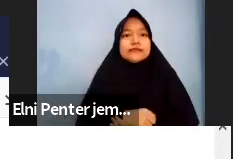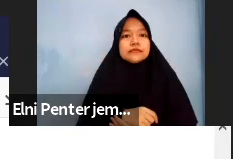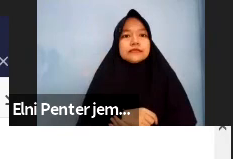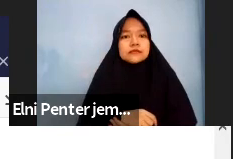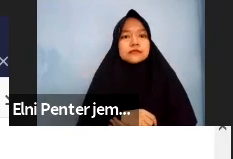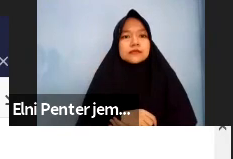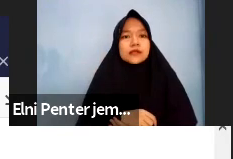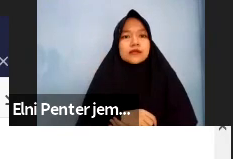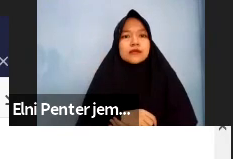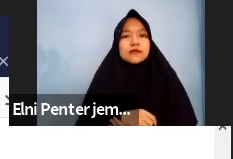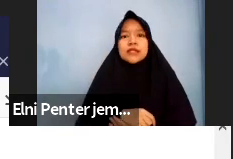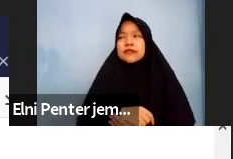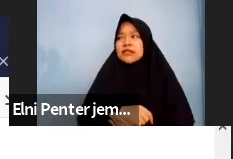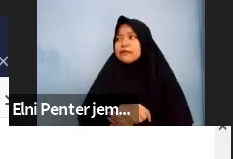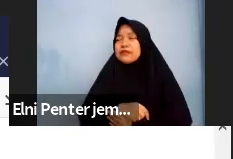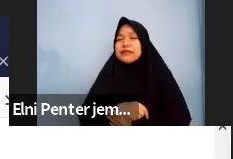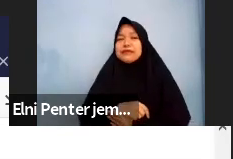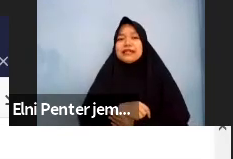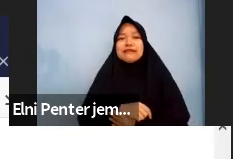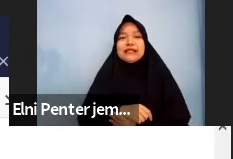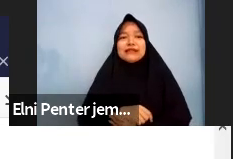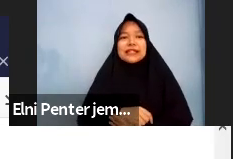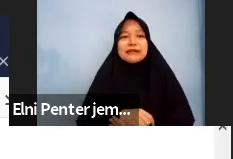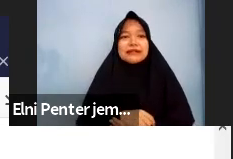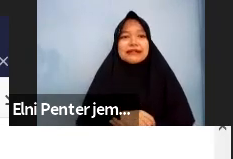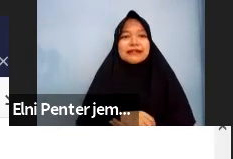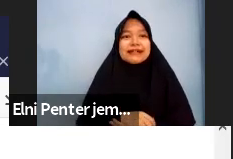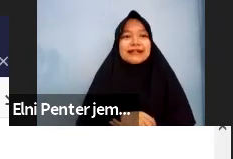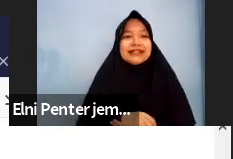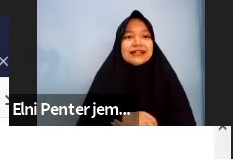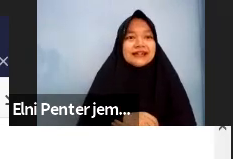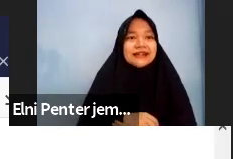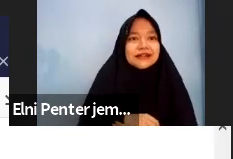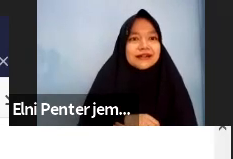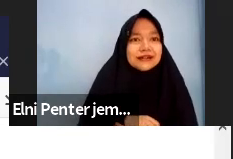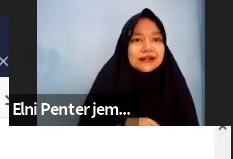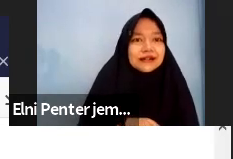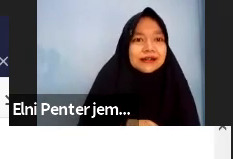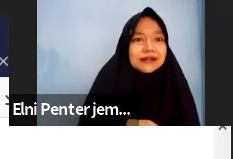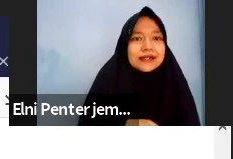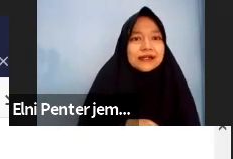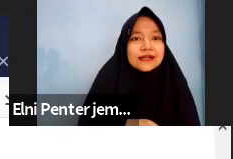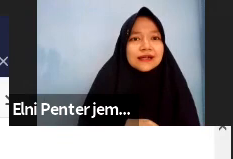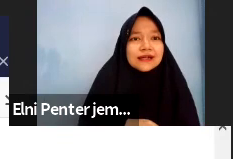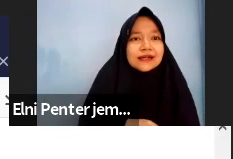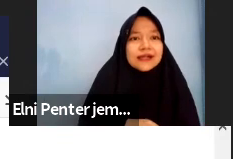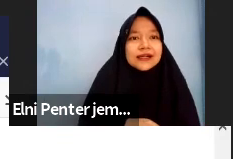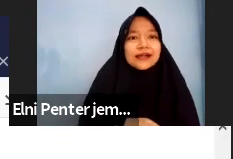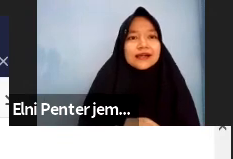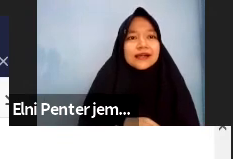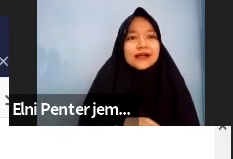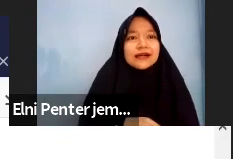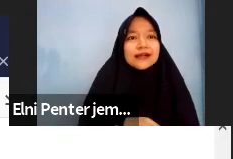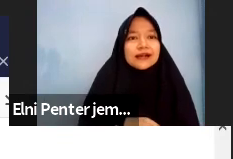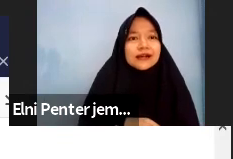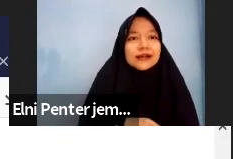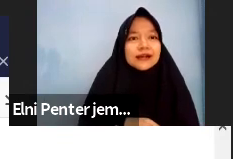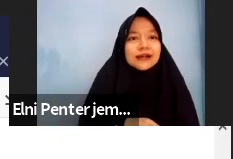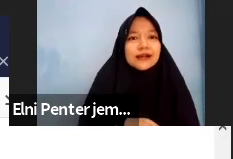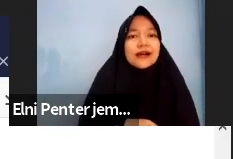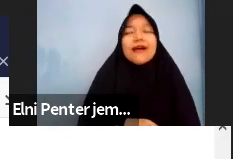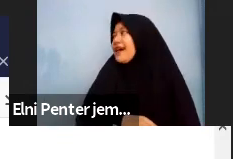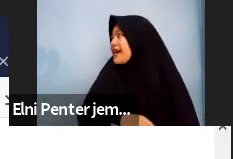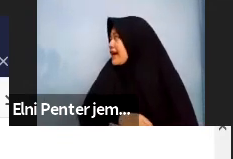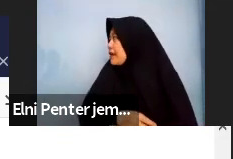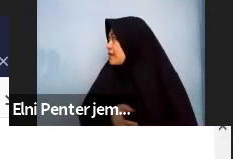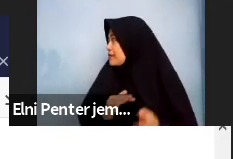waktunya gak cukup ya siang Bu maaf ya Bapak Ibu Iya Ibu nanti latihannya bisa diluar jam